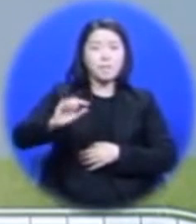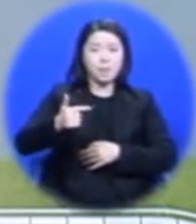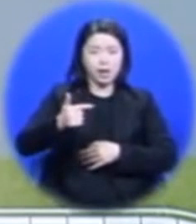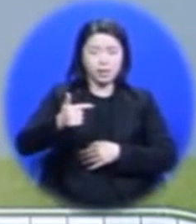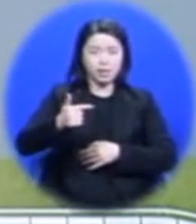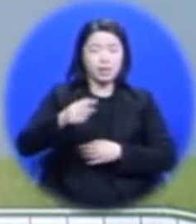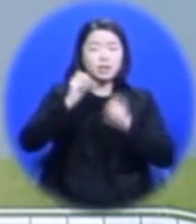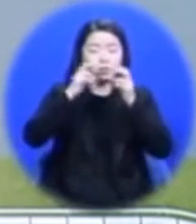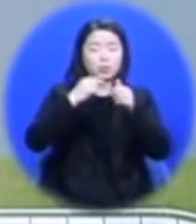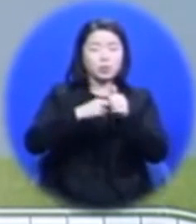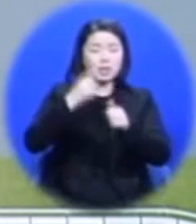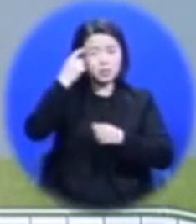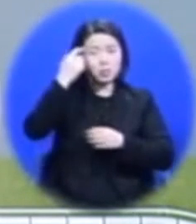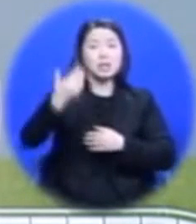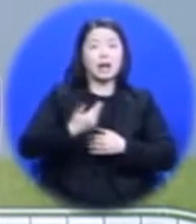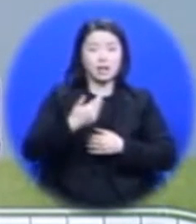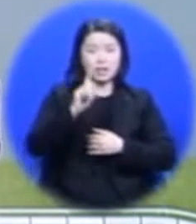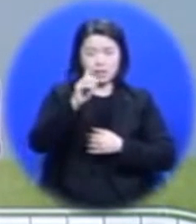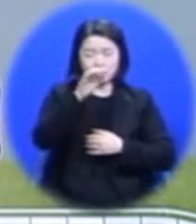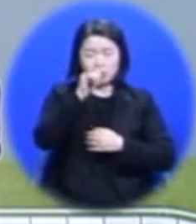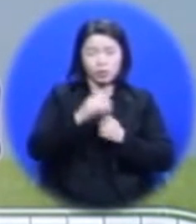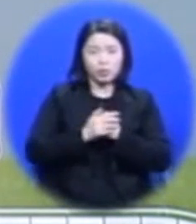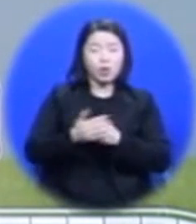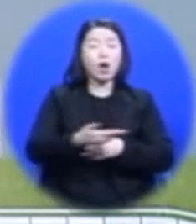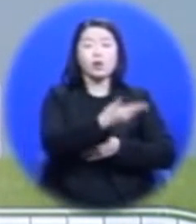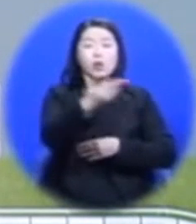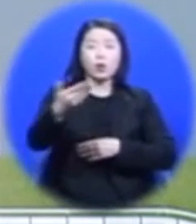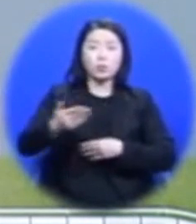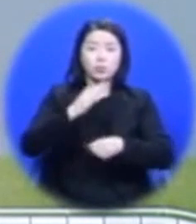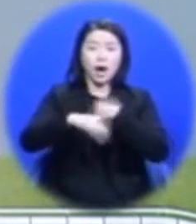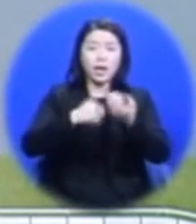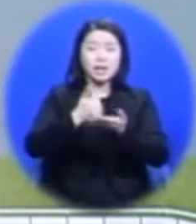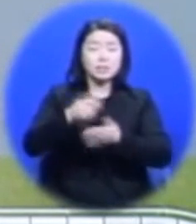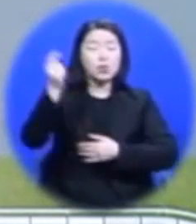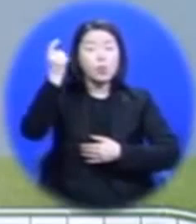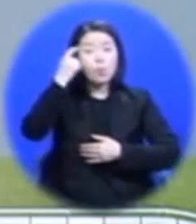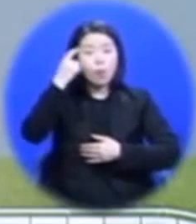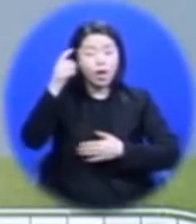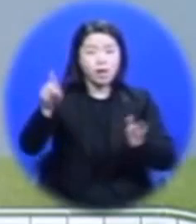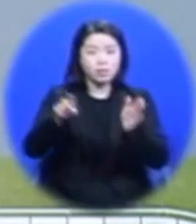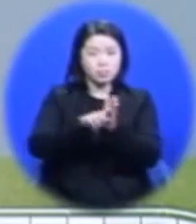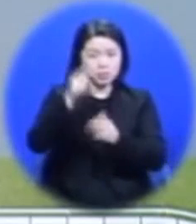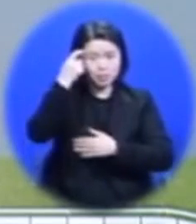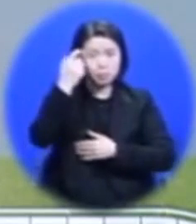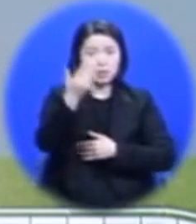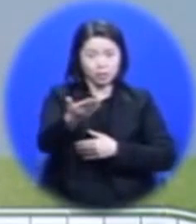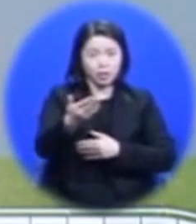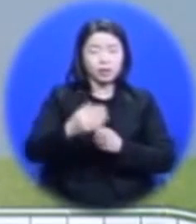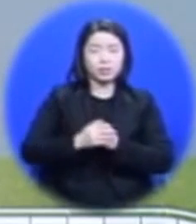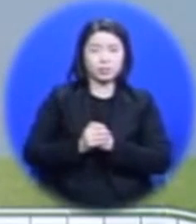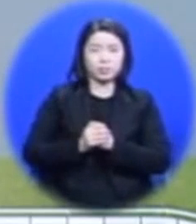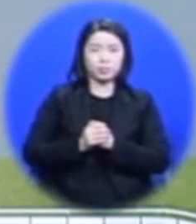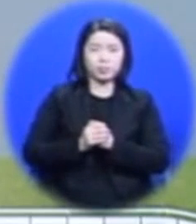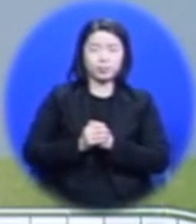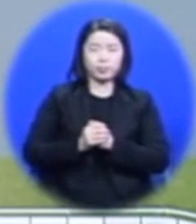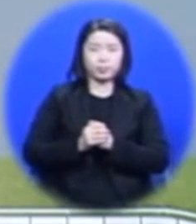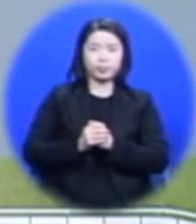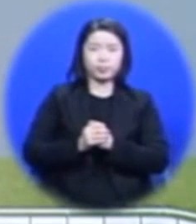질문이 있습니다. 여러분은 하나님을 왜 믿으십니까? 여러분은 하나님 왜 믿으세요?